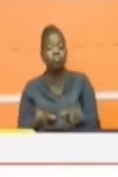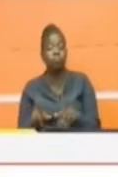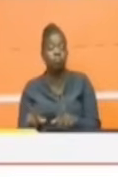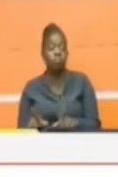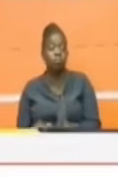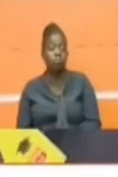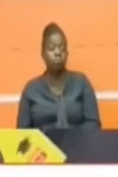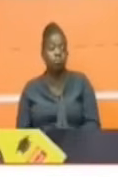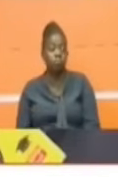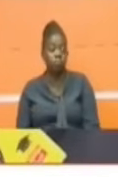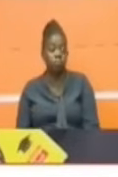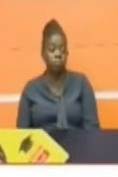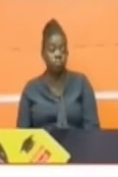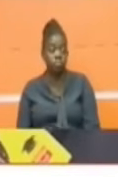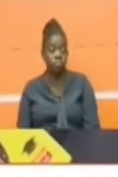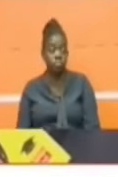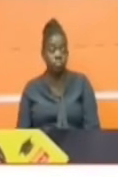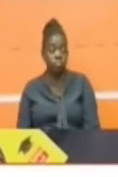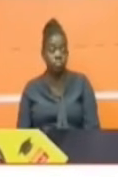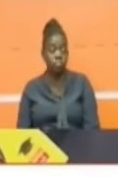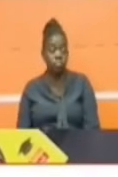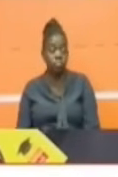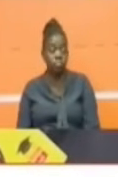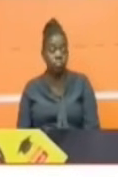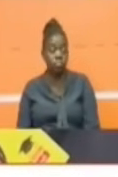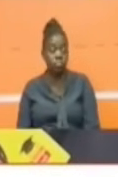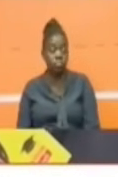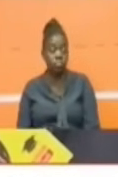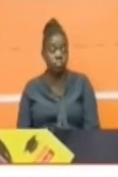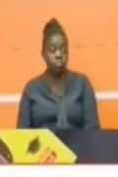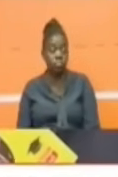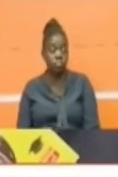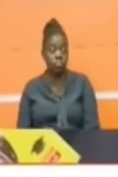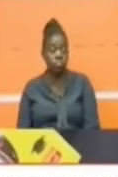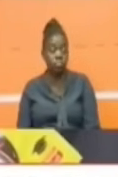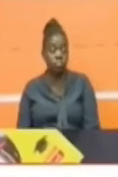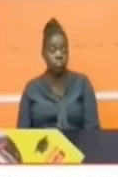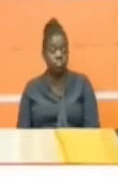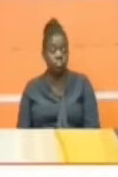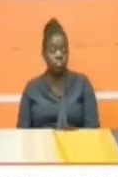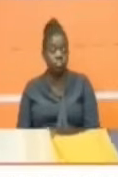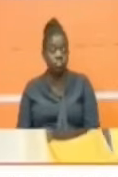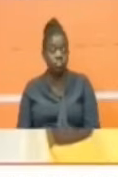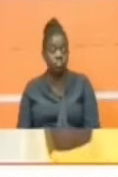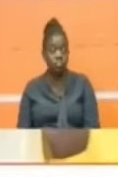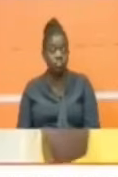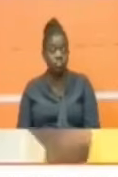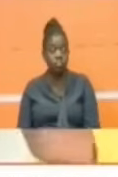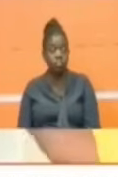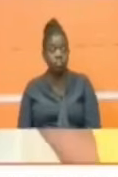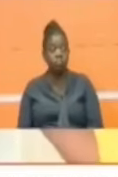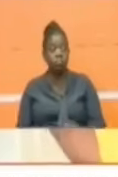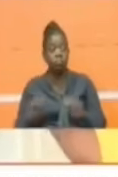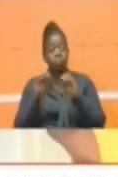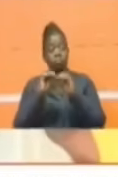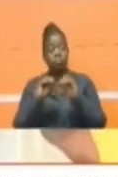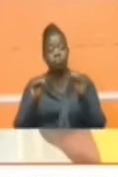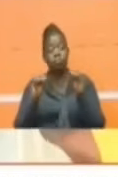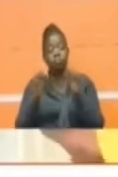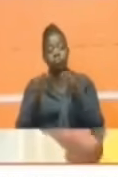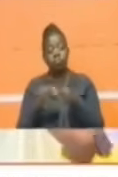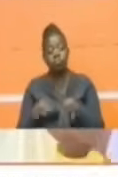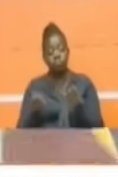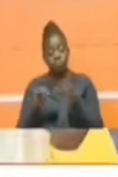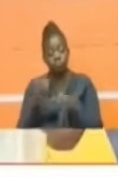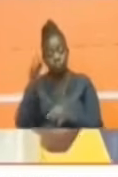la kakatono. Aba andibari ya anu. Inkoba antikabiri chongero. This training is very important